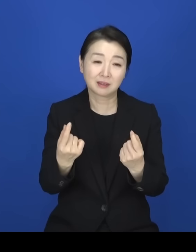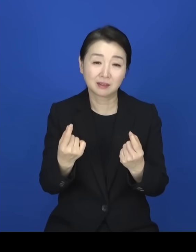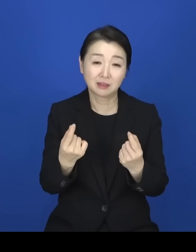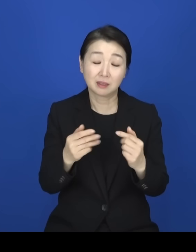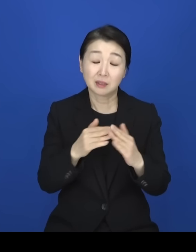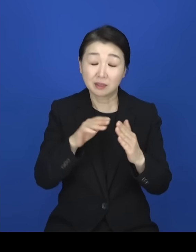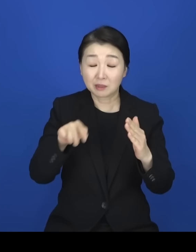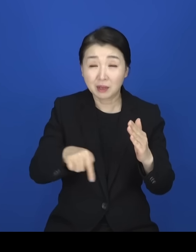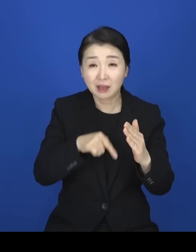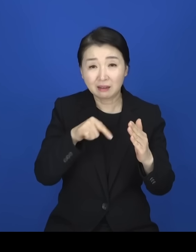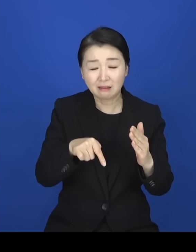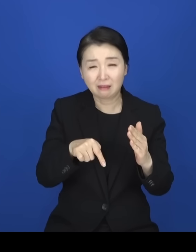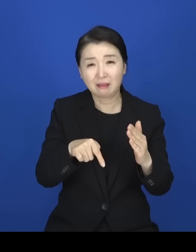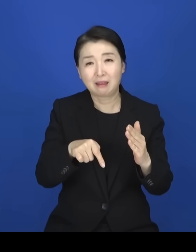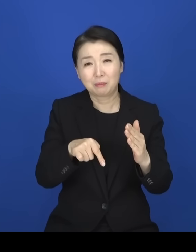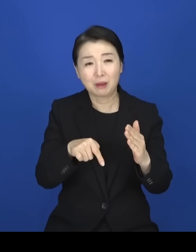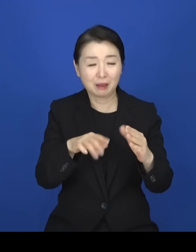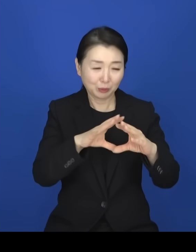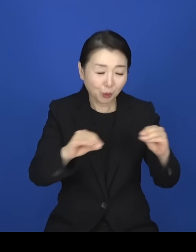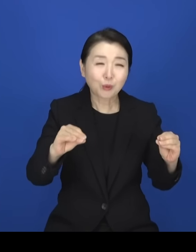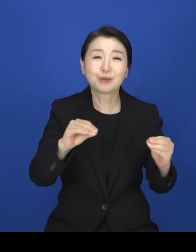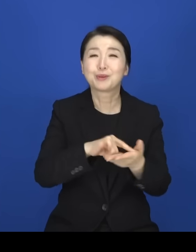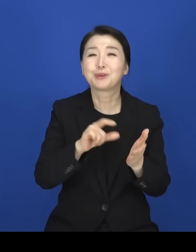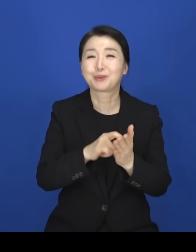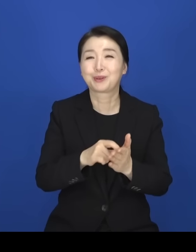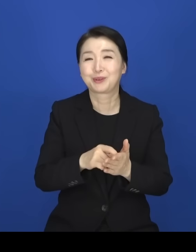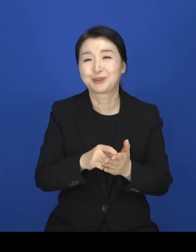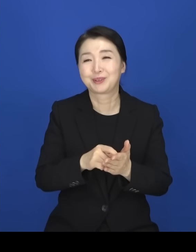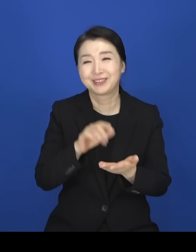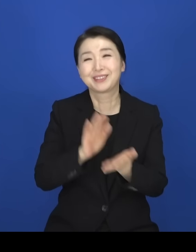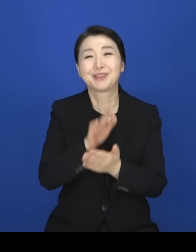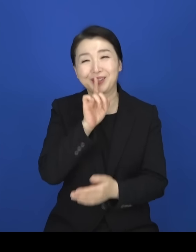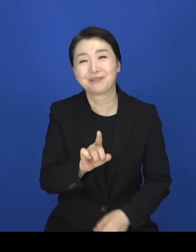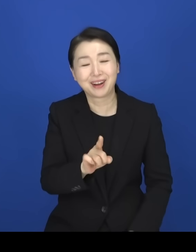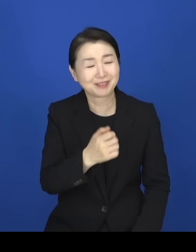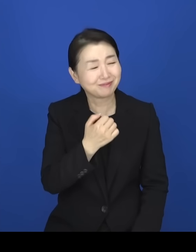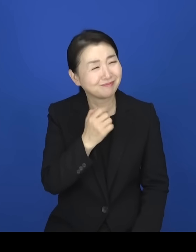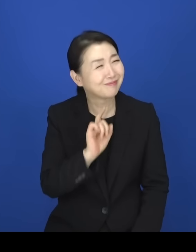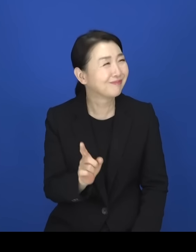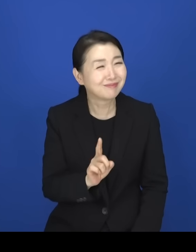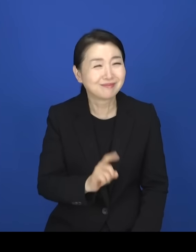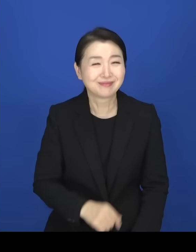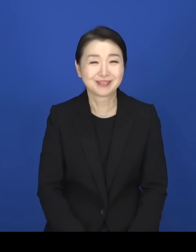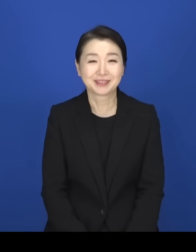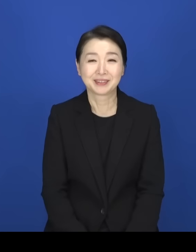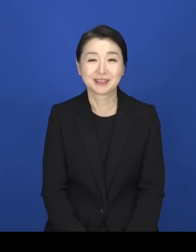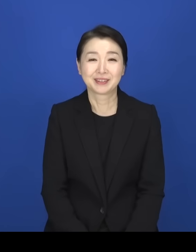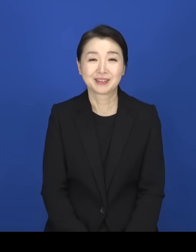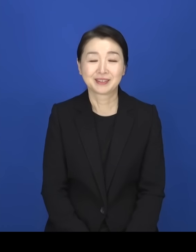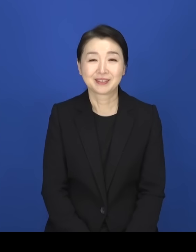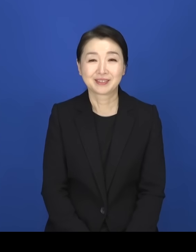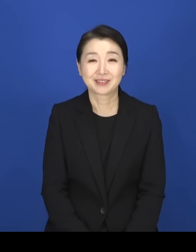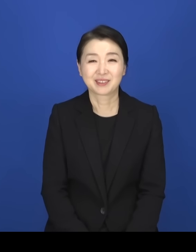집안이 좀 녹아내릴 정도로 뜨거우셨던 거죠. 그래서 그게 뭐지? 보증. 아니 그런 거? 뭐 어쨌든 정이 많으니까 뭐